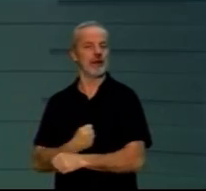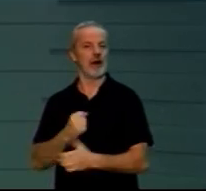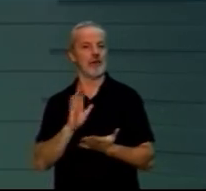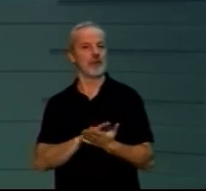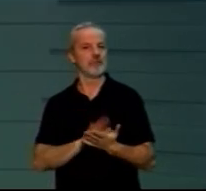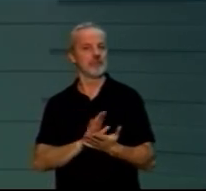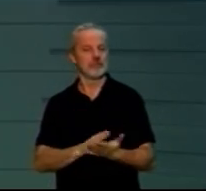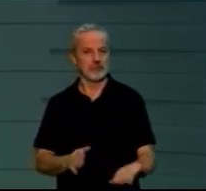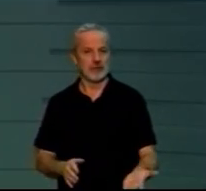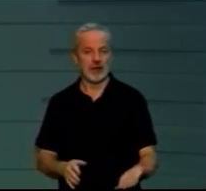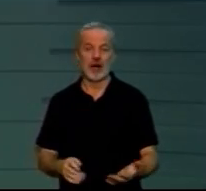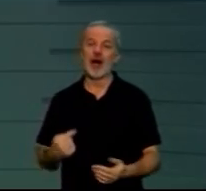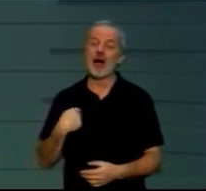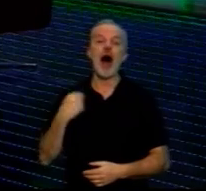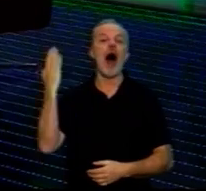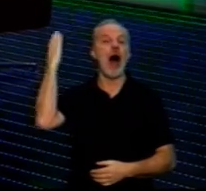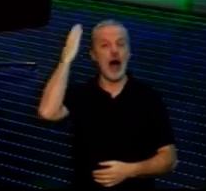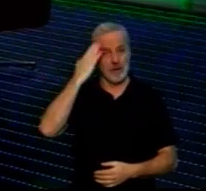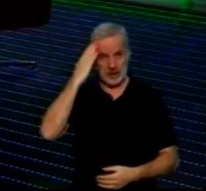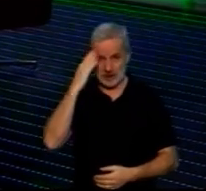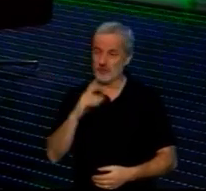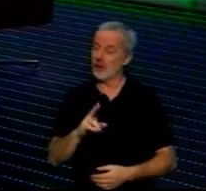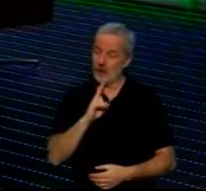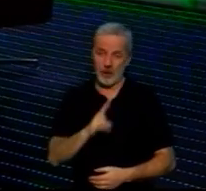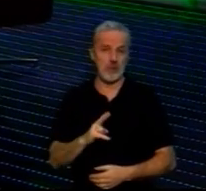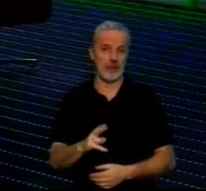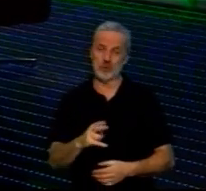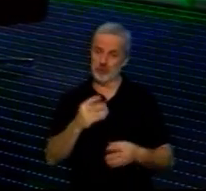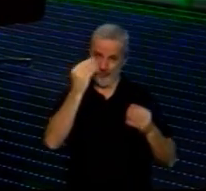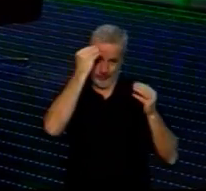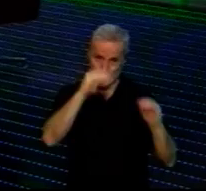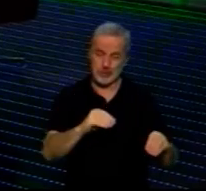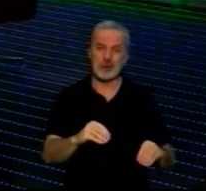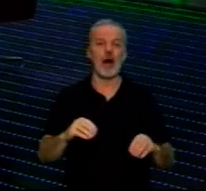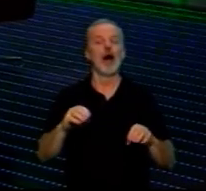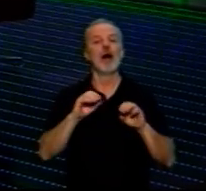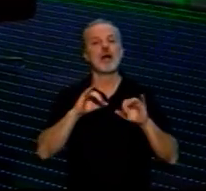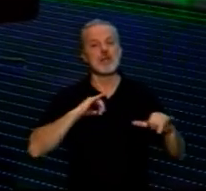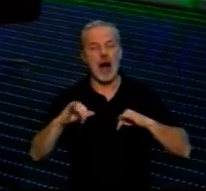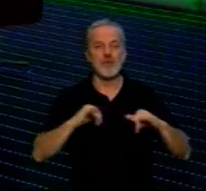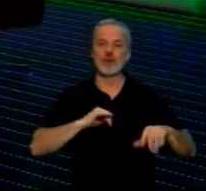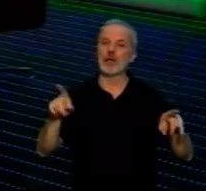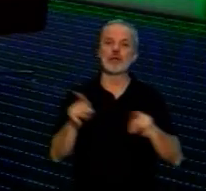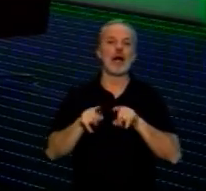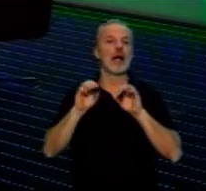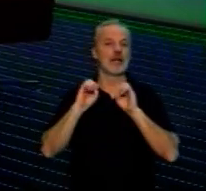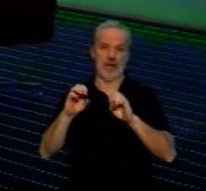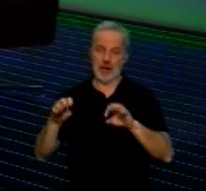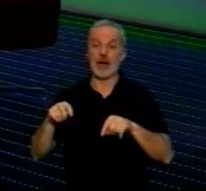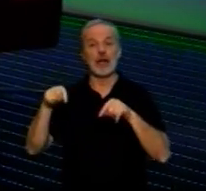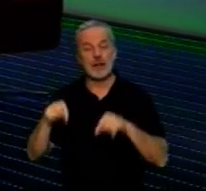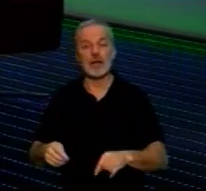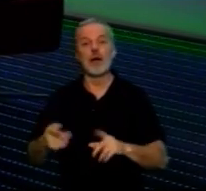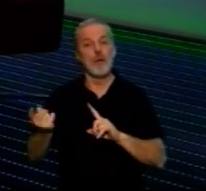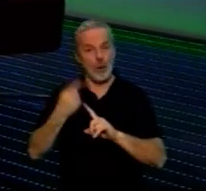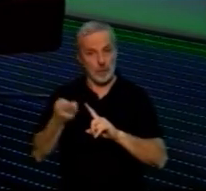umístění. A já si myslím, že to je opravdu obrovské ocenění těch závodníků a trenérů, kteří v těch našich podmínkách prostě